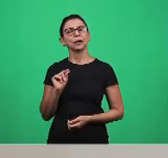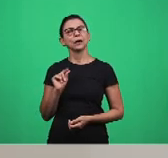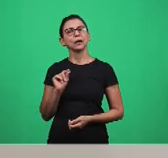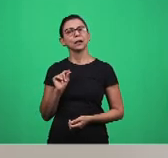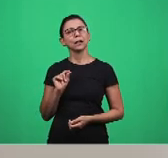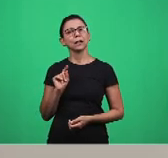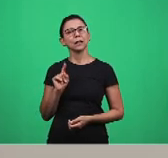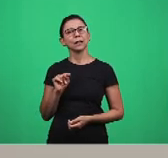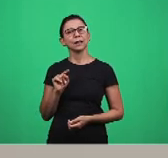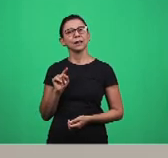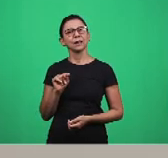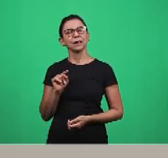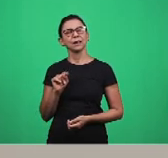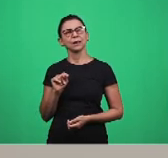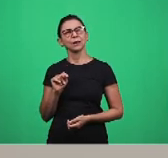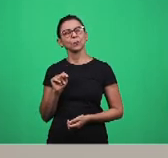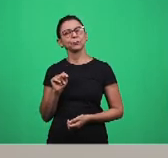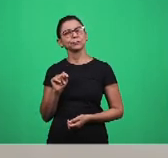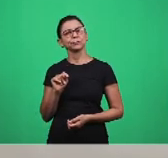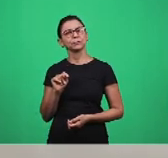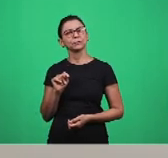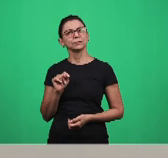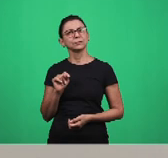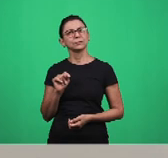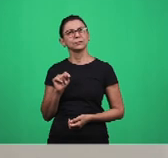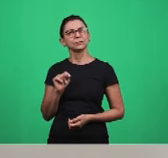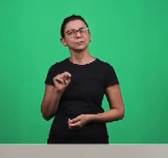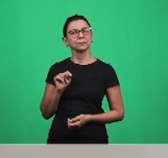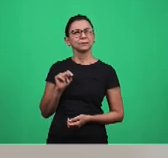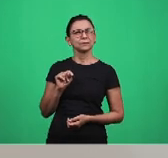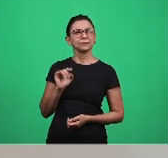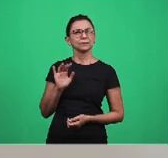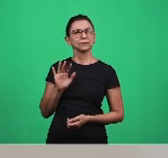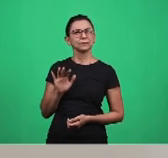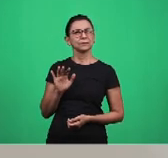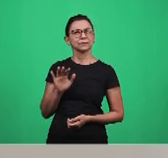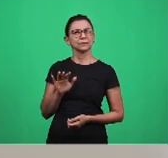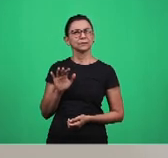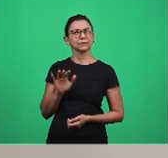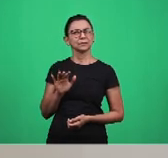ce qui est cité dans nos sujets